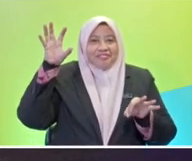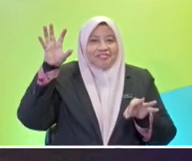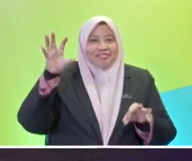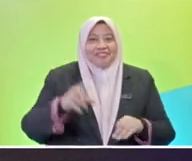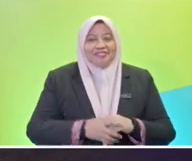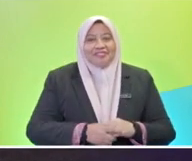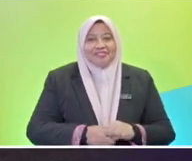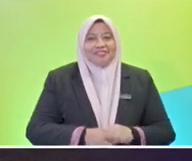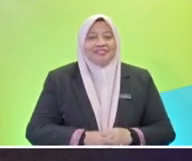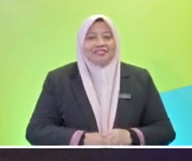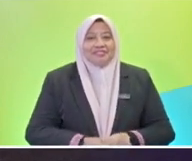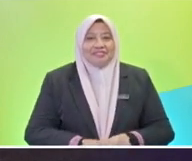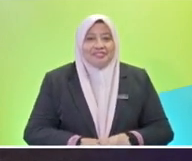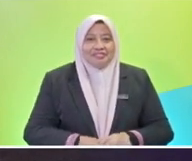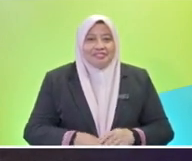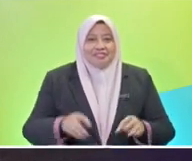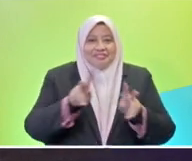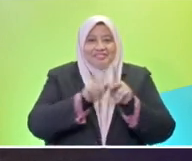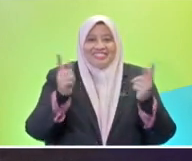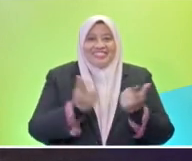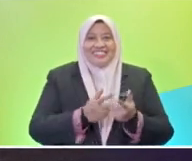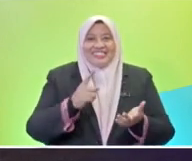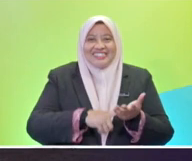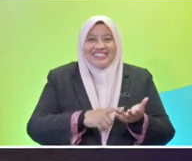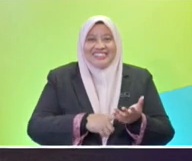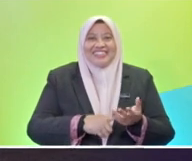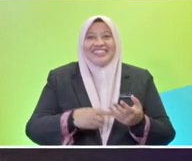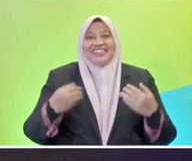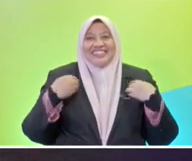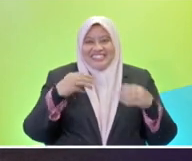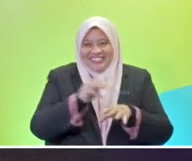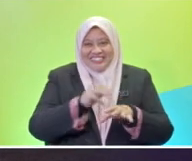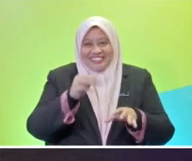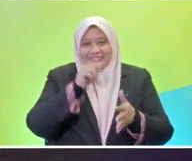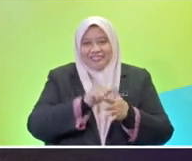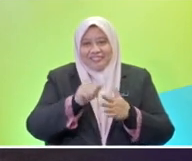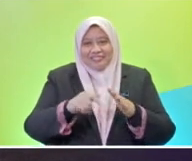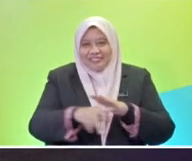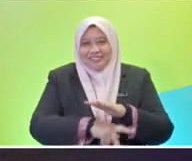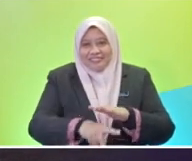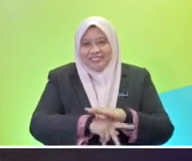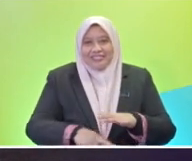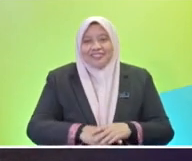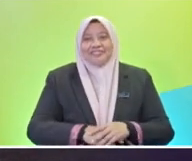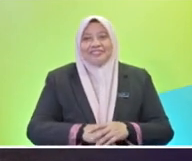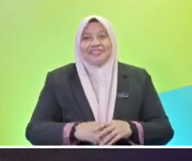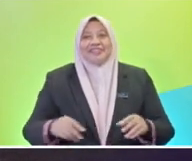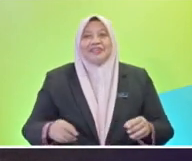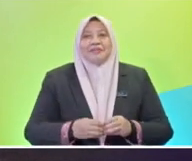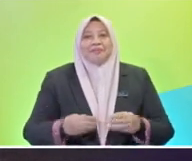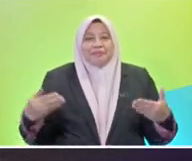Fotosintesis. Ni kelas apa ni, cikgu? Saya sawal ke muzik ni? Boleh, dua-dua boleh. Kita gabung jalin.